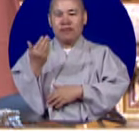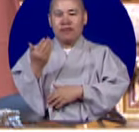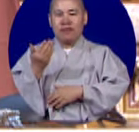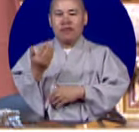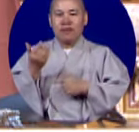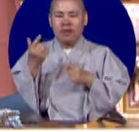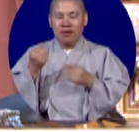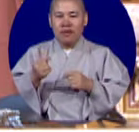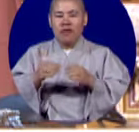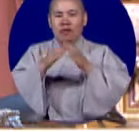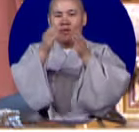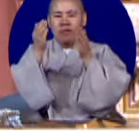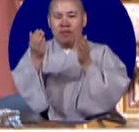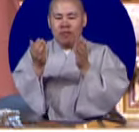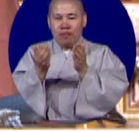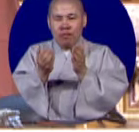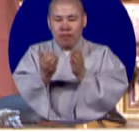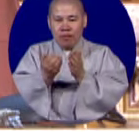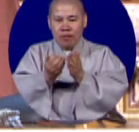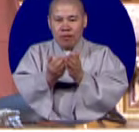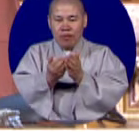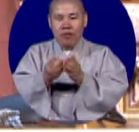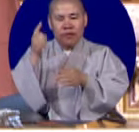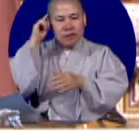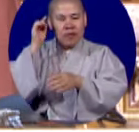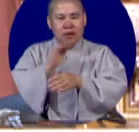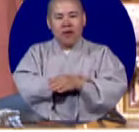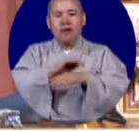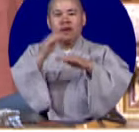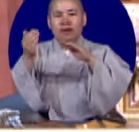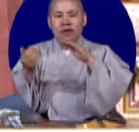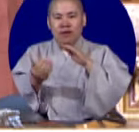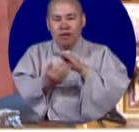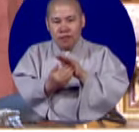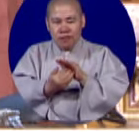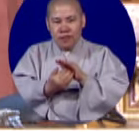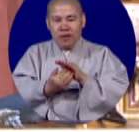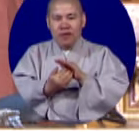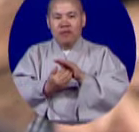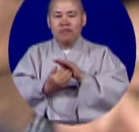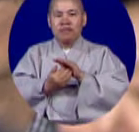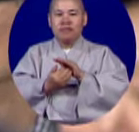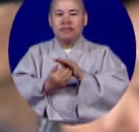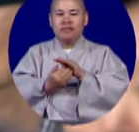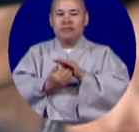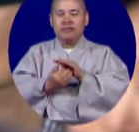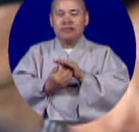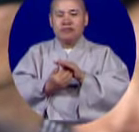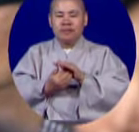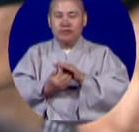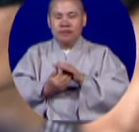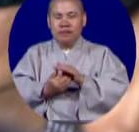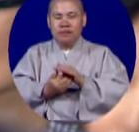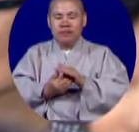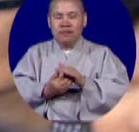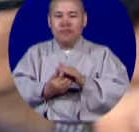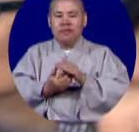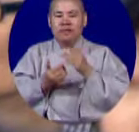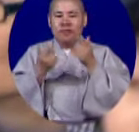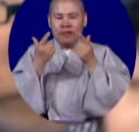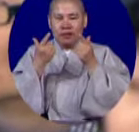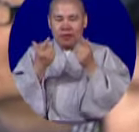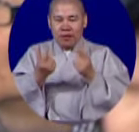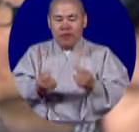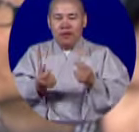일체 종지를 이룬다. 반야 일체 종지. 그게 성불이에요.